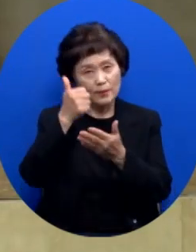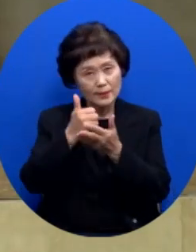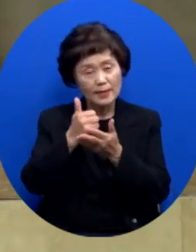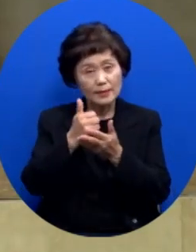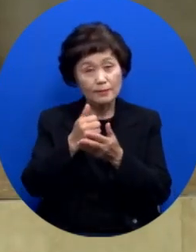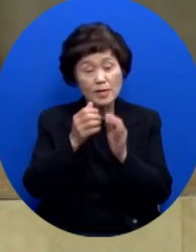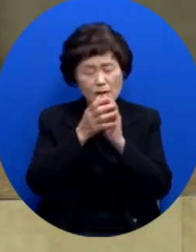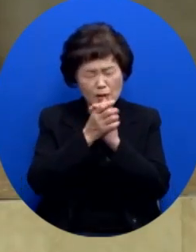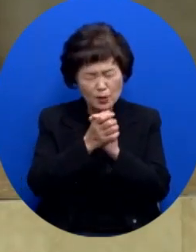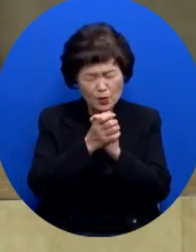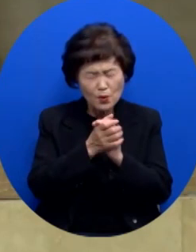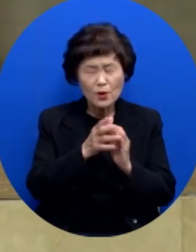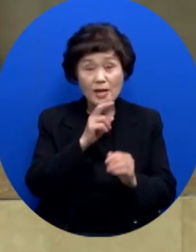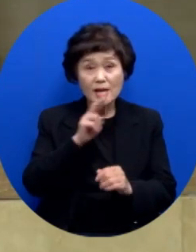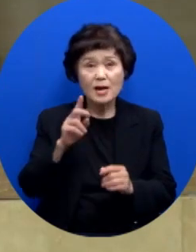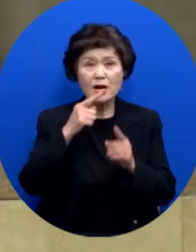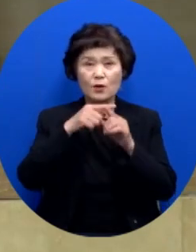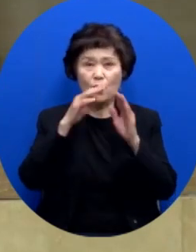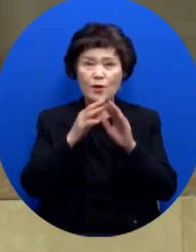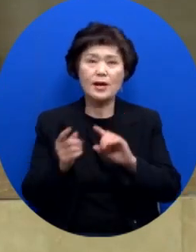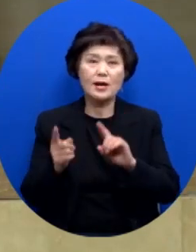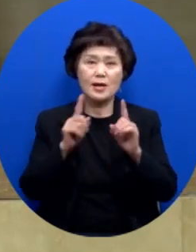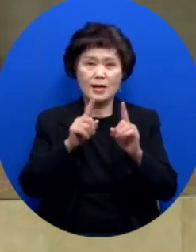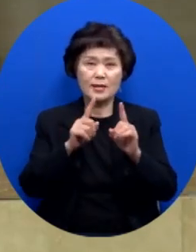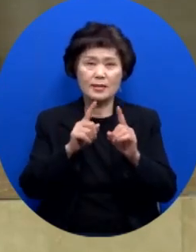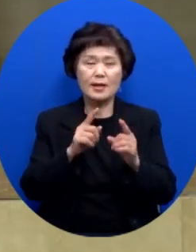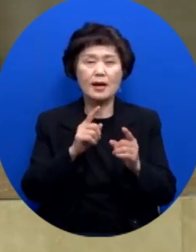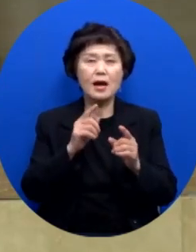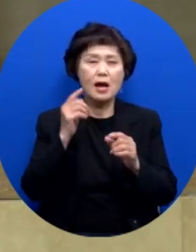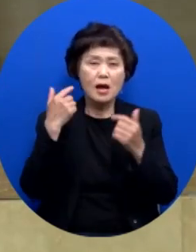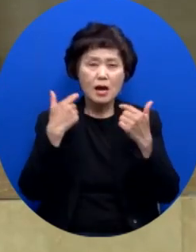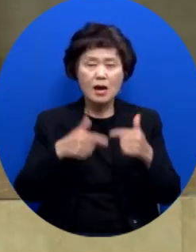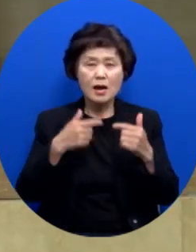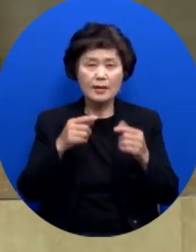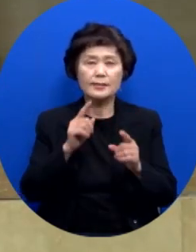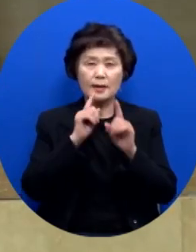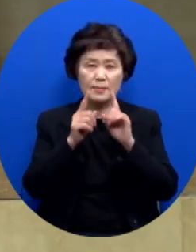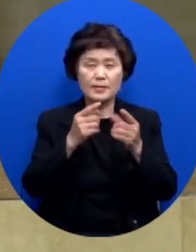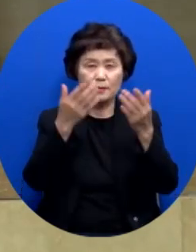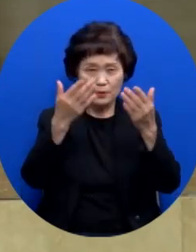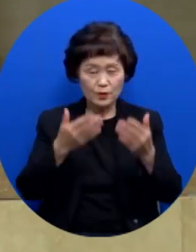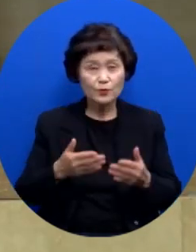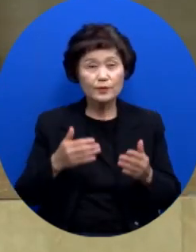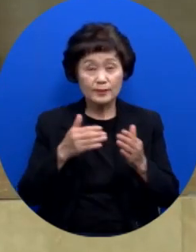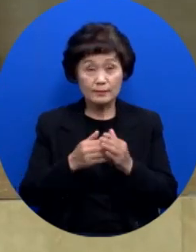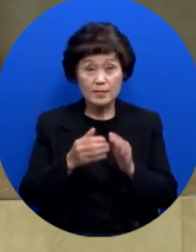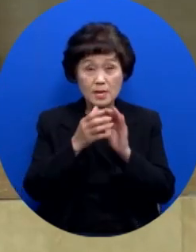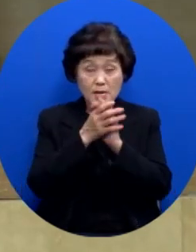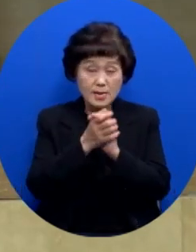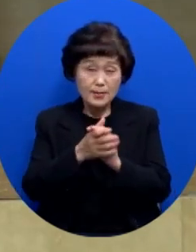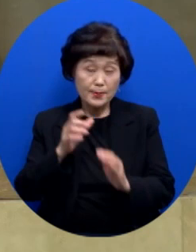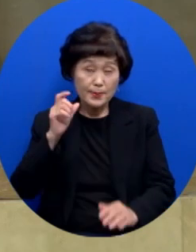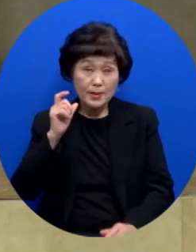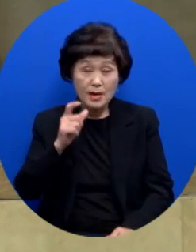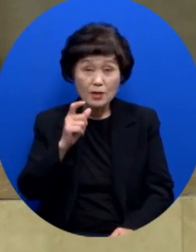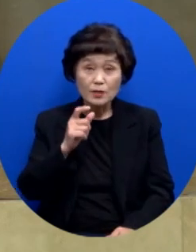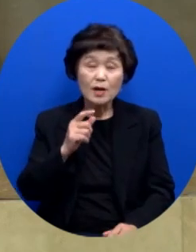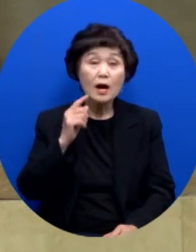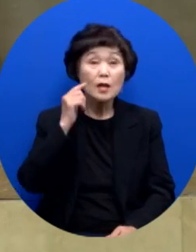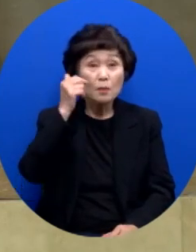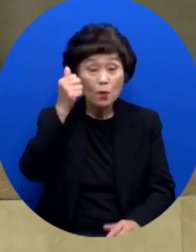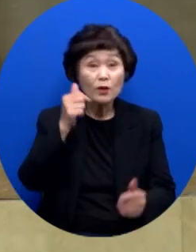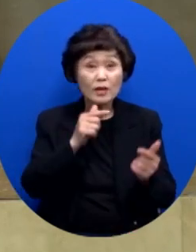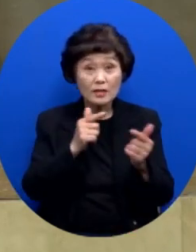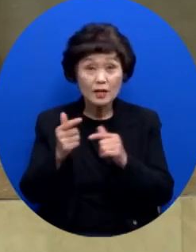찬다. 이런 말씀들을 늘 하셨고, 기도를 강조하는 뭐 목회자는